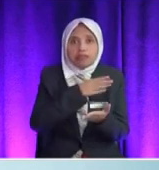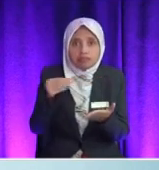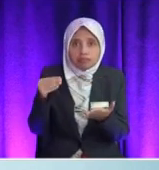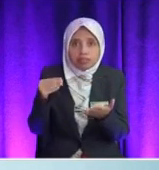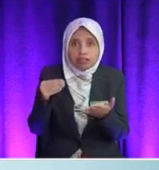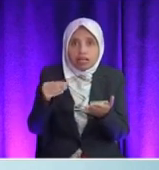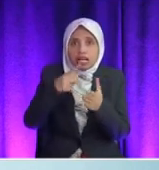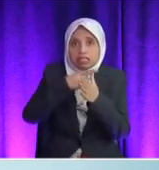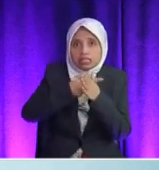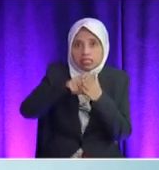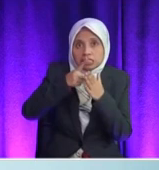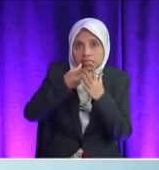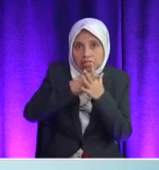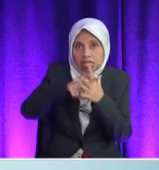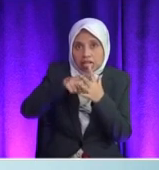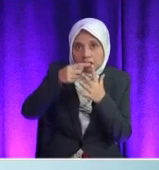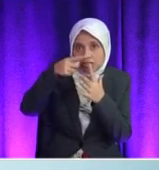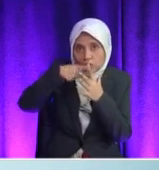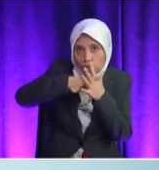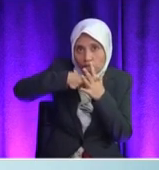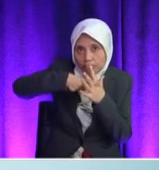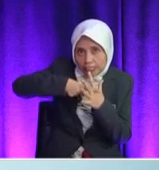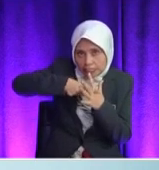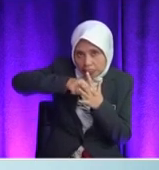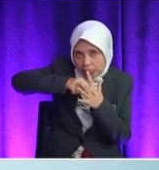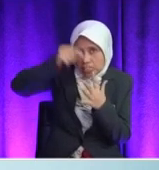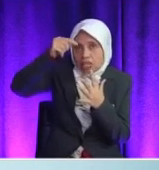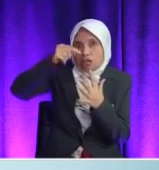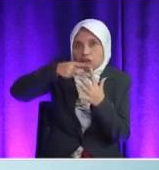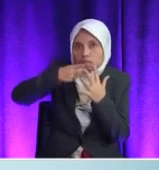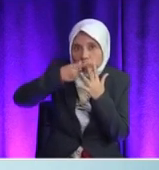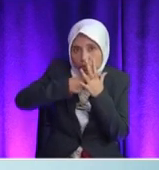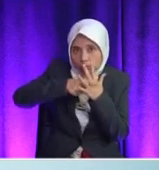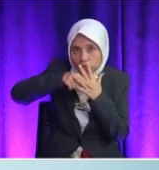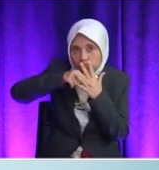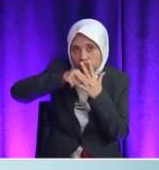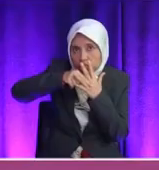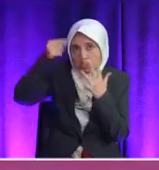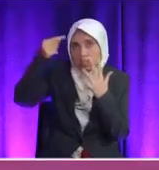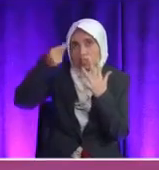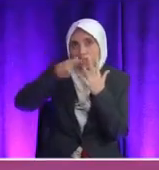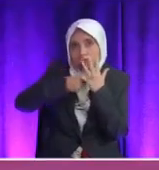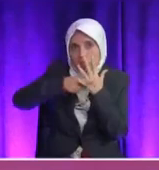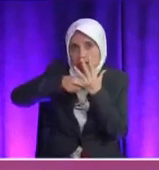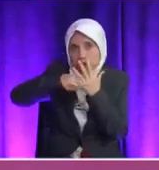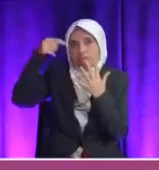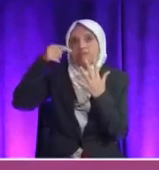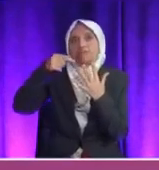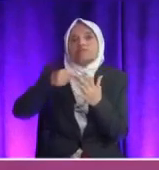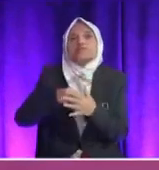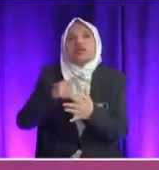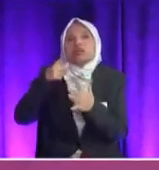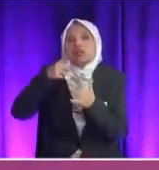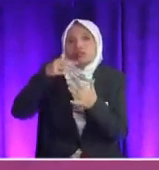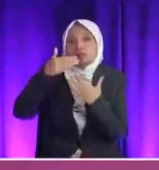ada celah dalam iPhone kita FinePix dalam tari dalam semuanya bermula bawah ke atas 10 ah ke